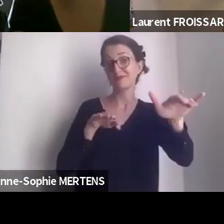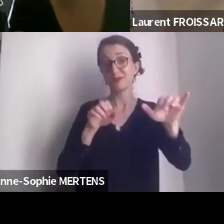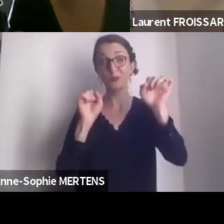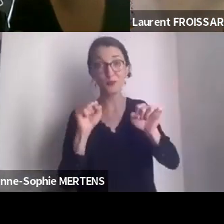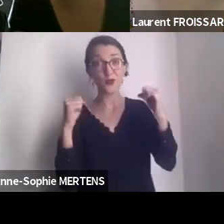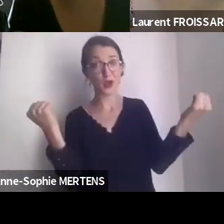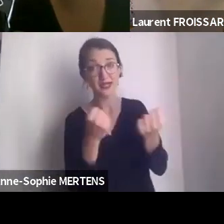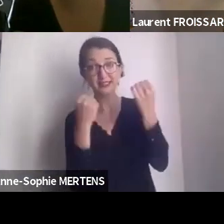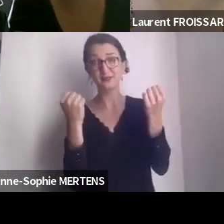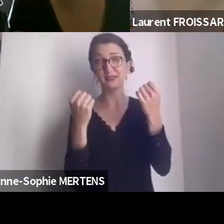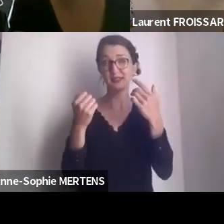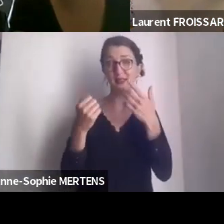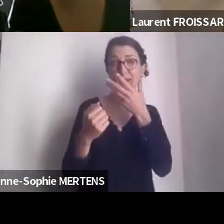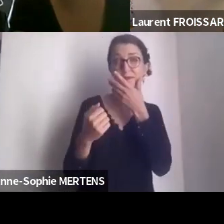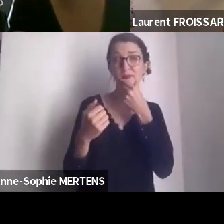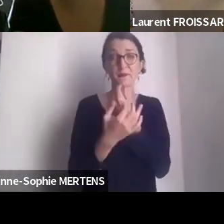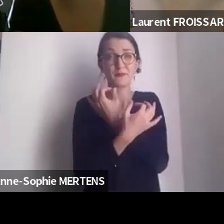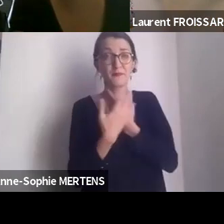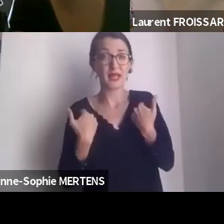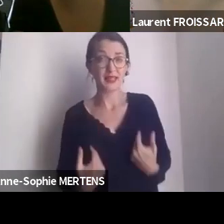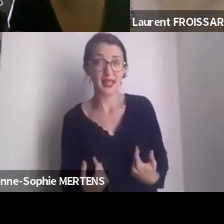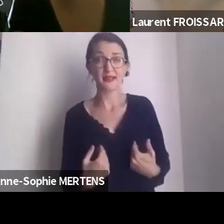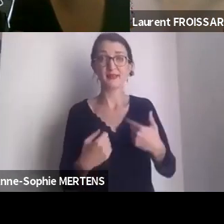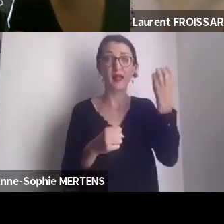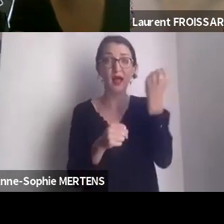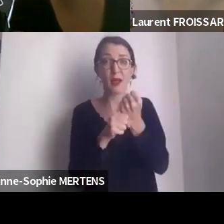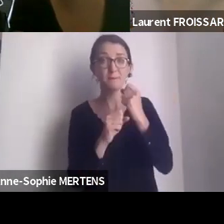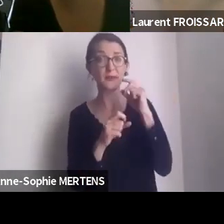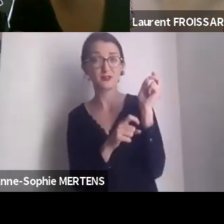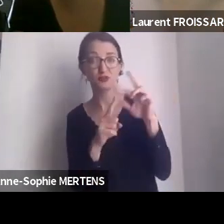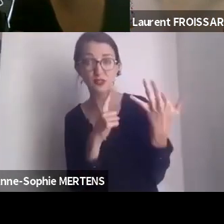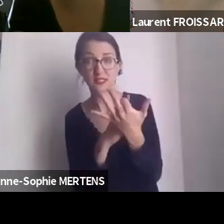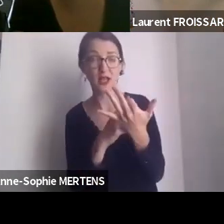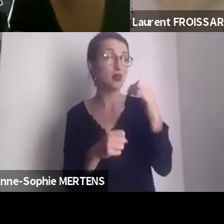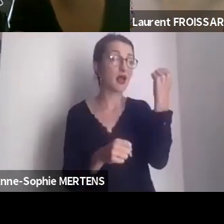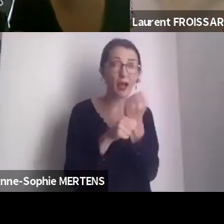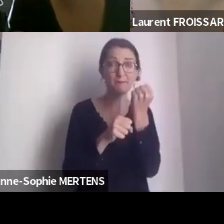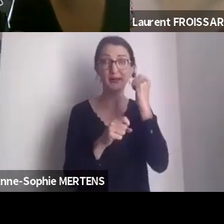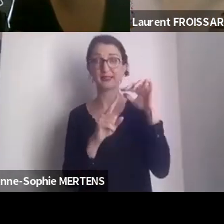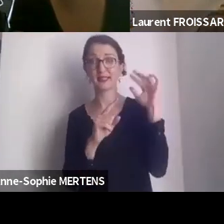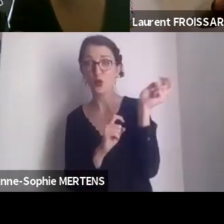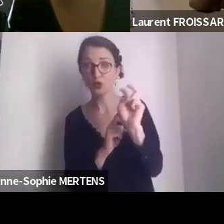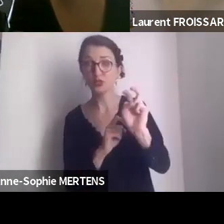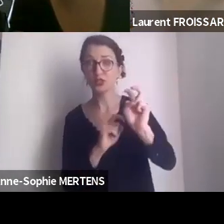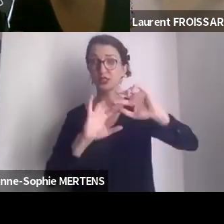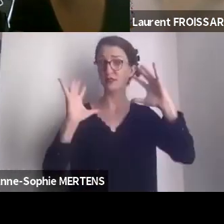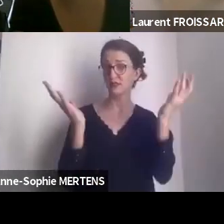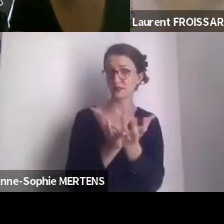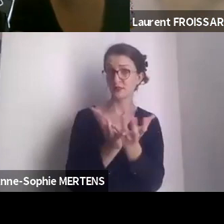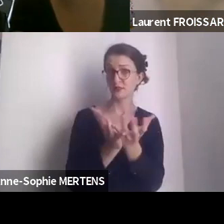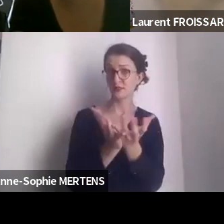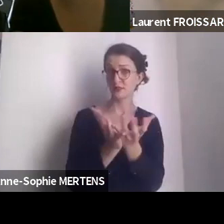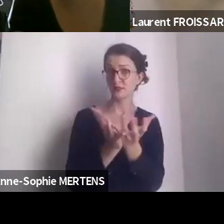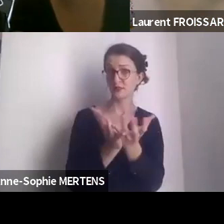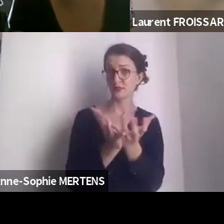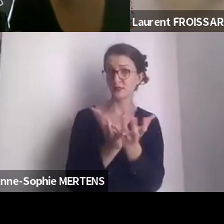bien-être, d'impact social et aussi d'écologie. Donc, on est parfaitement conscient que se transformer, ça demande du temps,